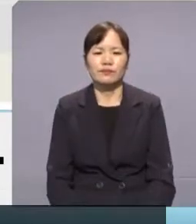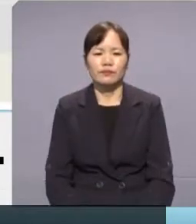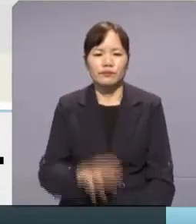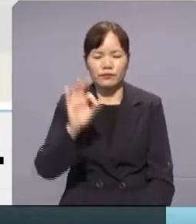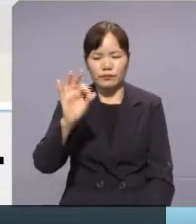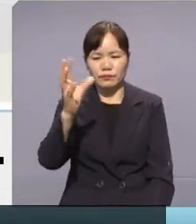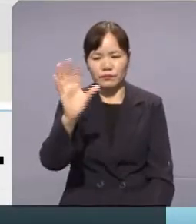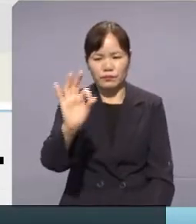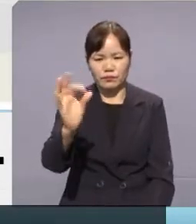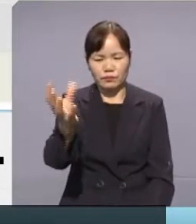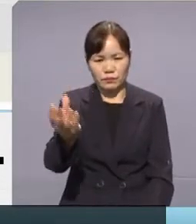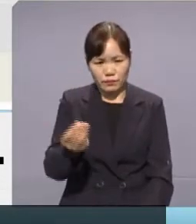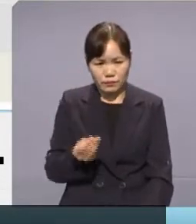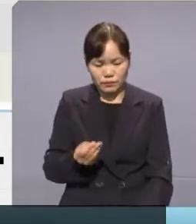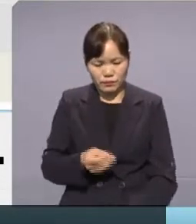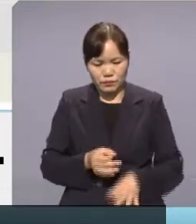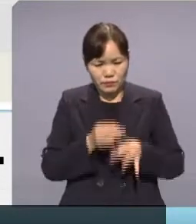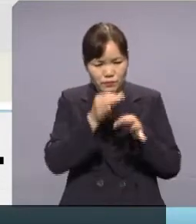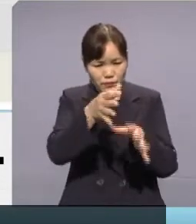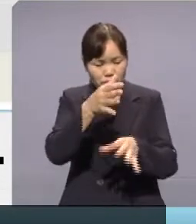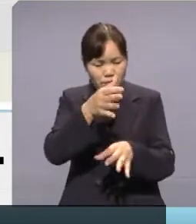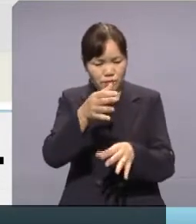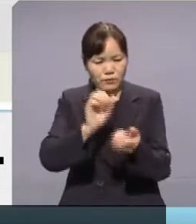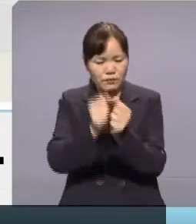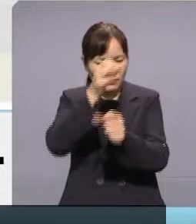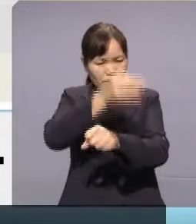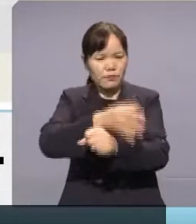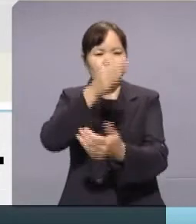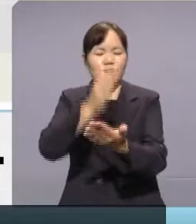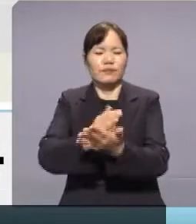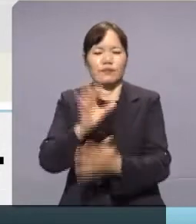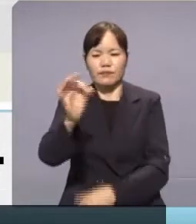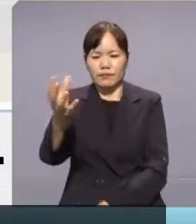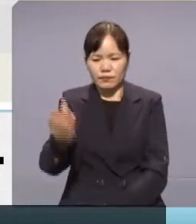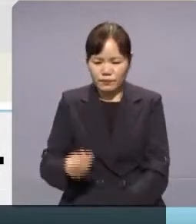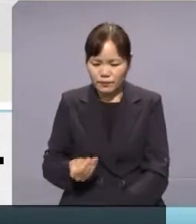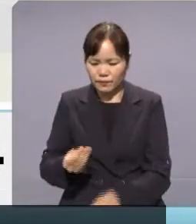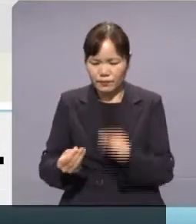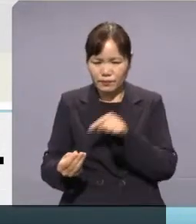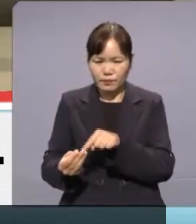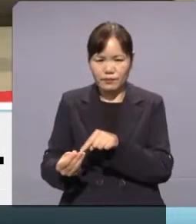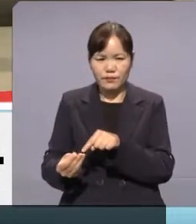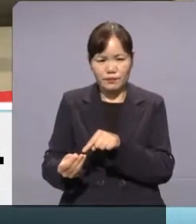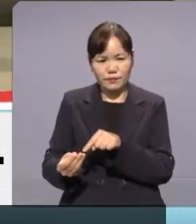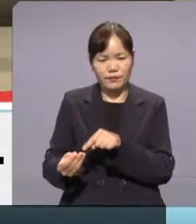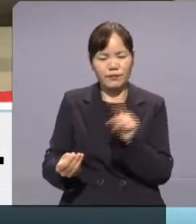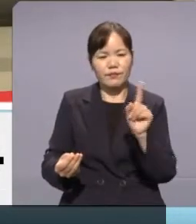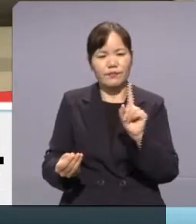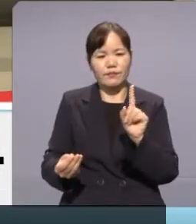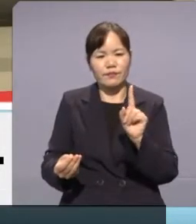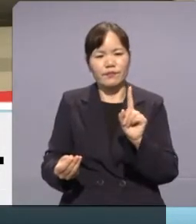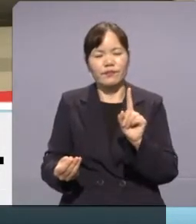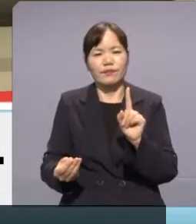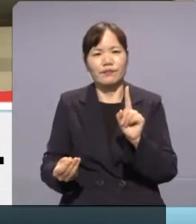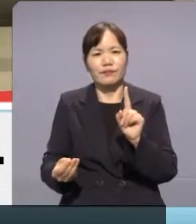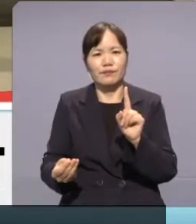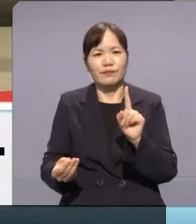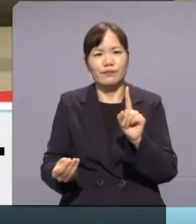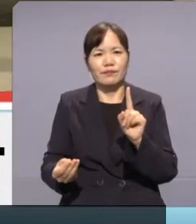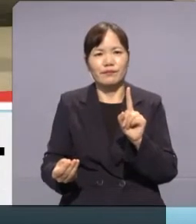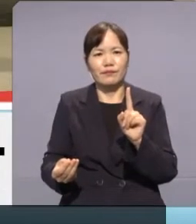돈을 대출받아서 투자하지 마라. 네. 대출을 받는 자체는 지금 이 몸을